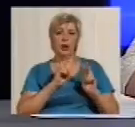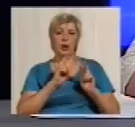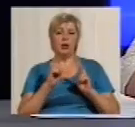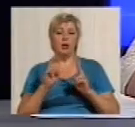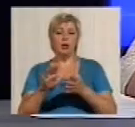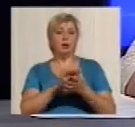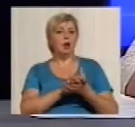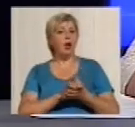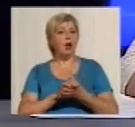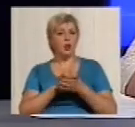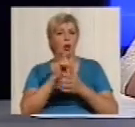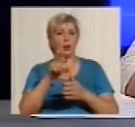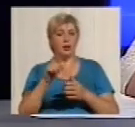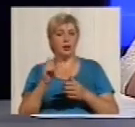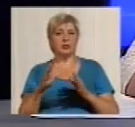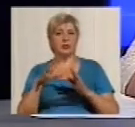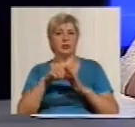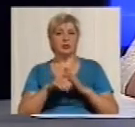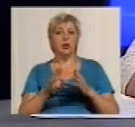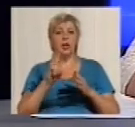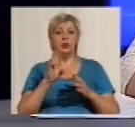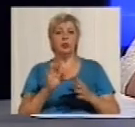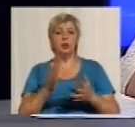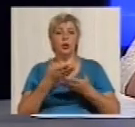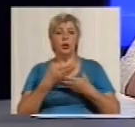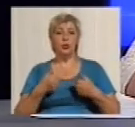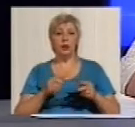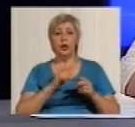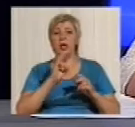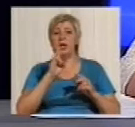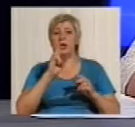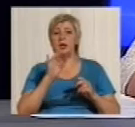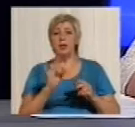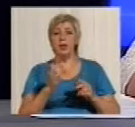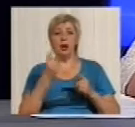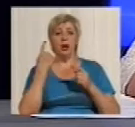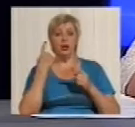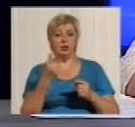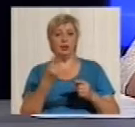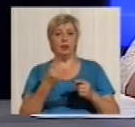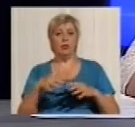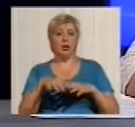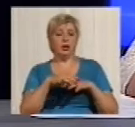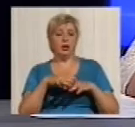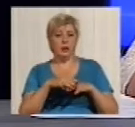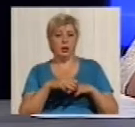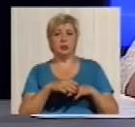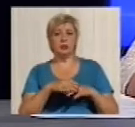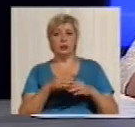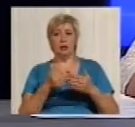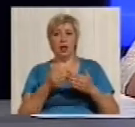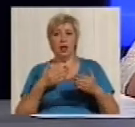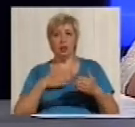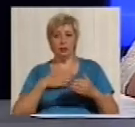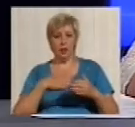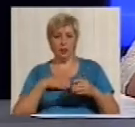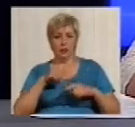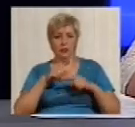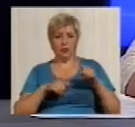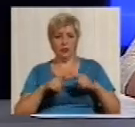громадськість включилась. Но мы ни одного громадского деяча из наших родителей, мы не видели ни одного человека. На сегодняшний момент мы